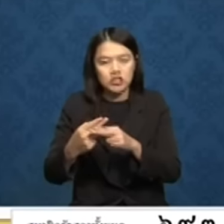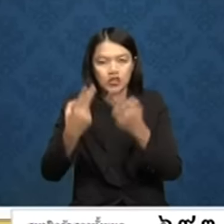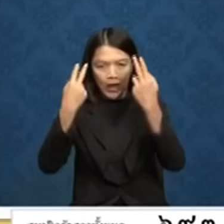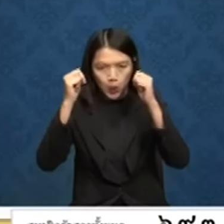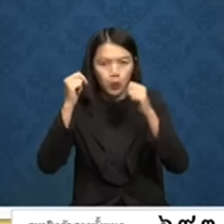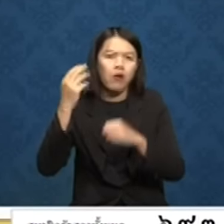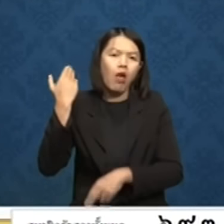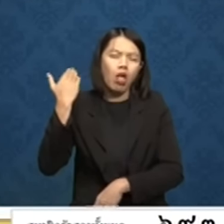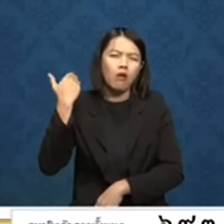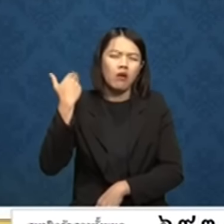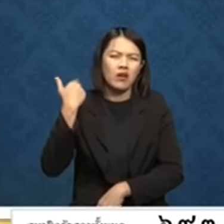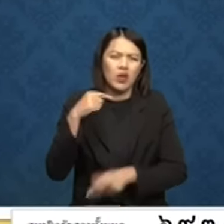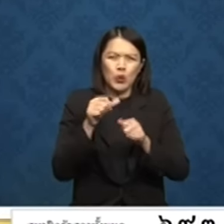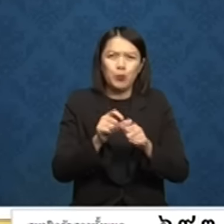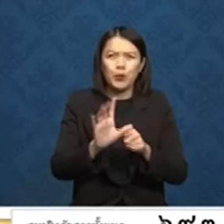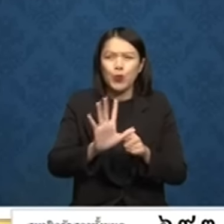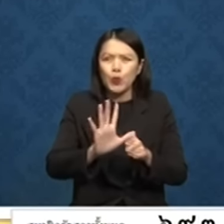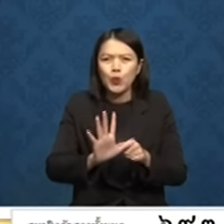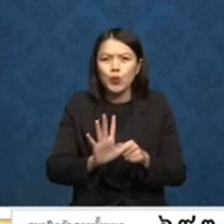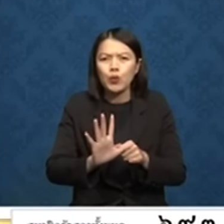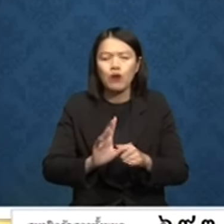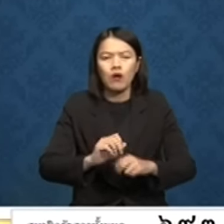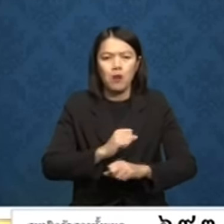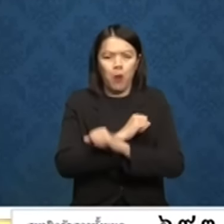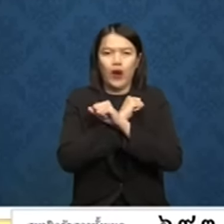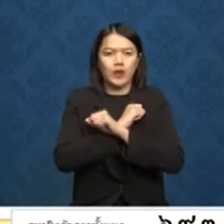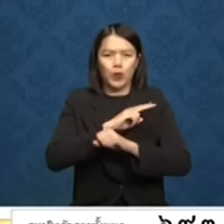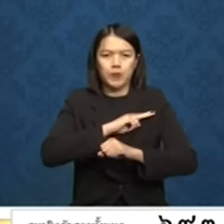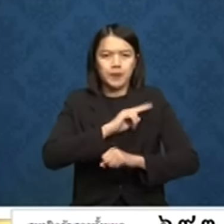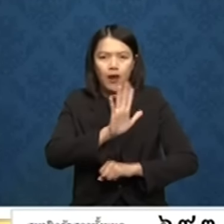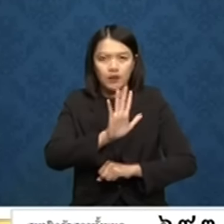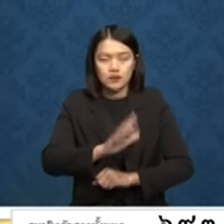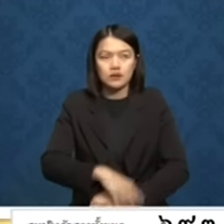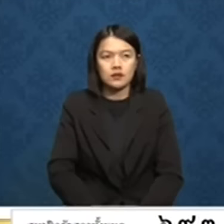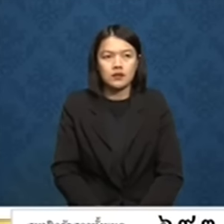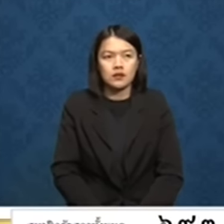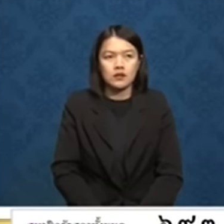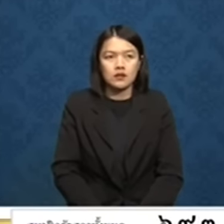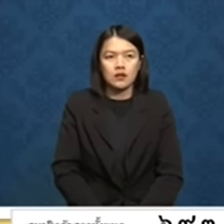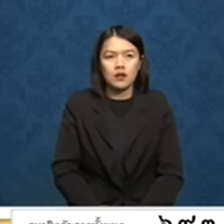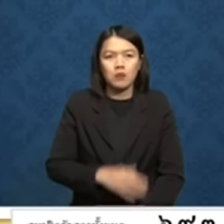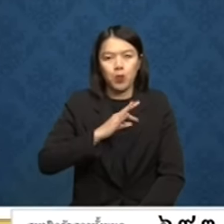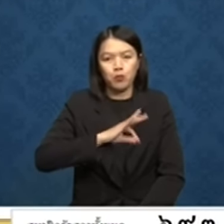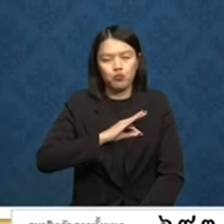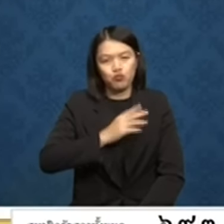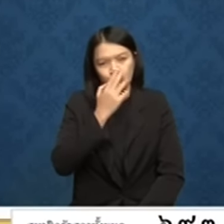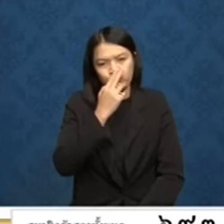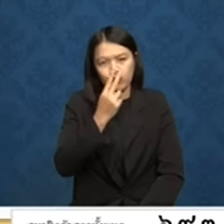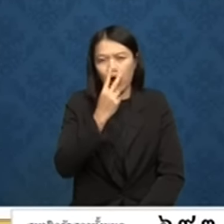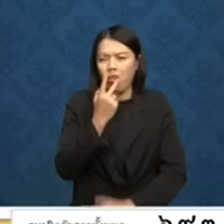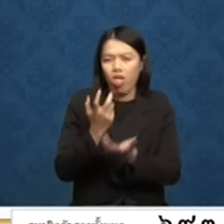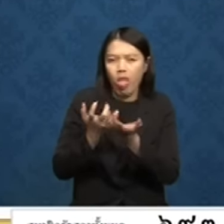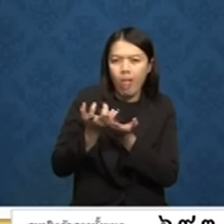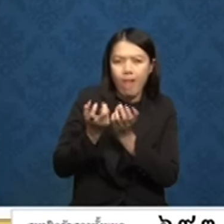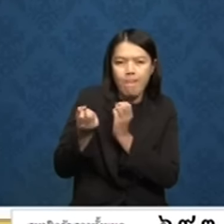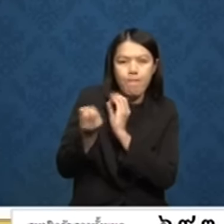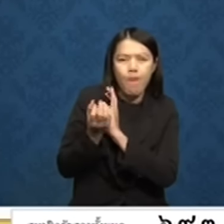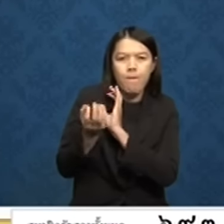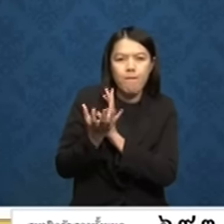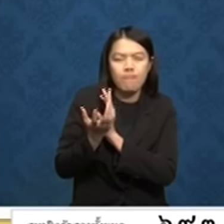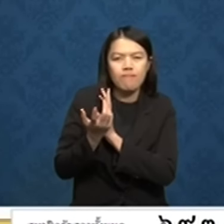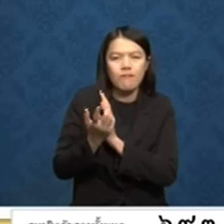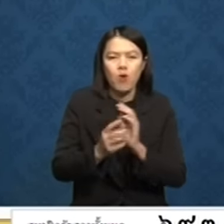นตรีซึ่งท่านก็ไม่ได้อยู่ในห้องประชุมนี้จะมาปกป้องตัวเองได้นะครับในกรณีนี้ผมมองว่ามันเป็นการเสียดสีในข้อ45อ